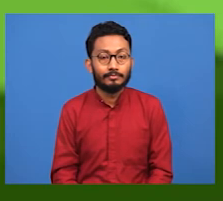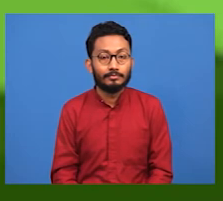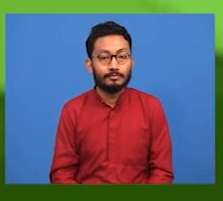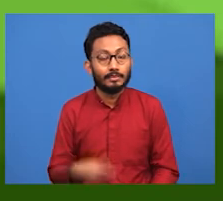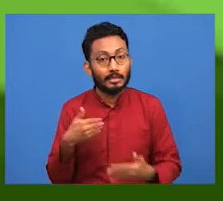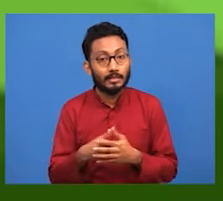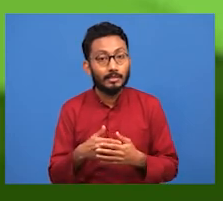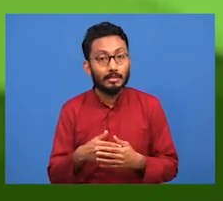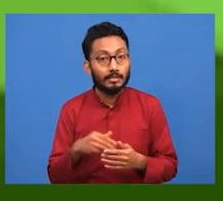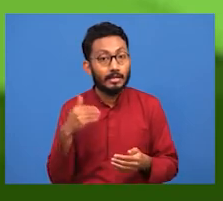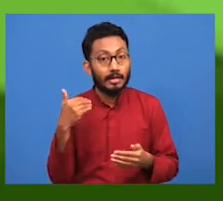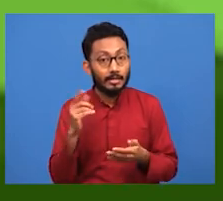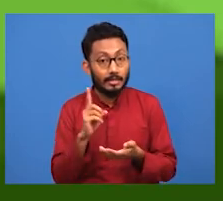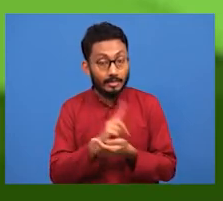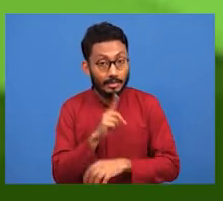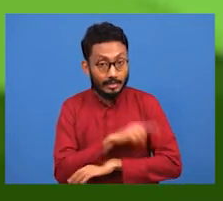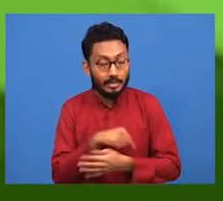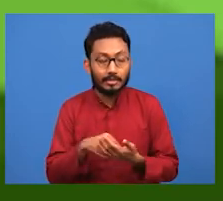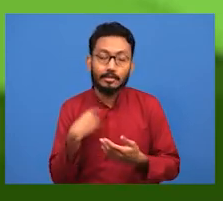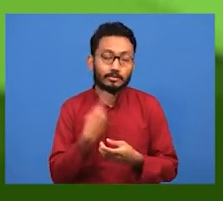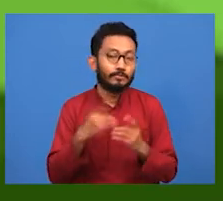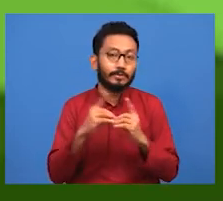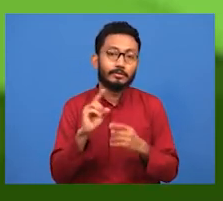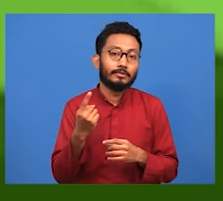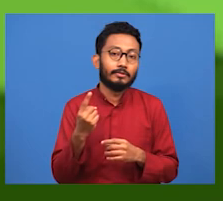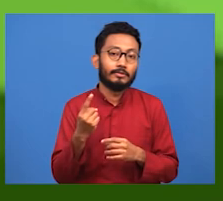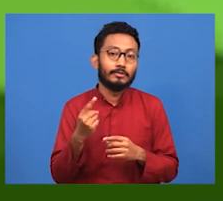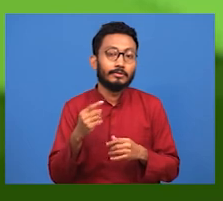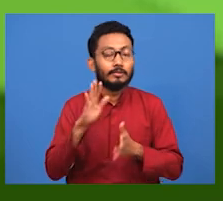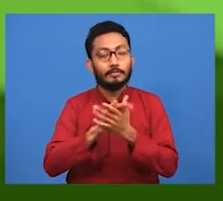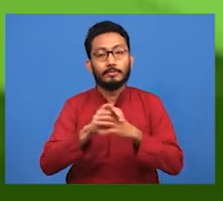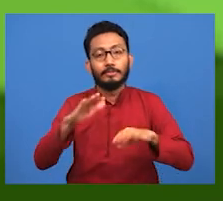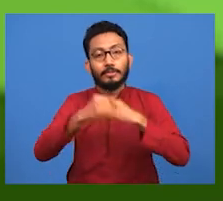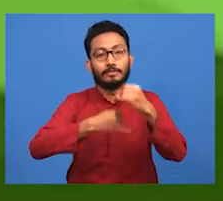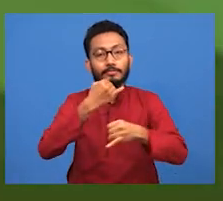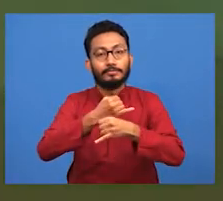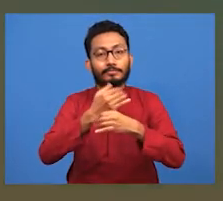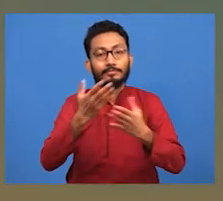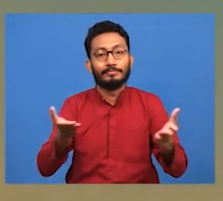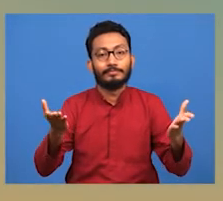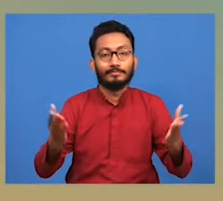Sehingga kita berjumpa lagi. Selamat maju jaya. Terima kasih.